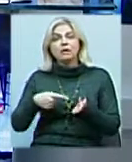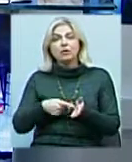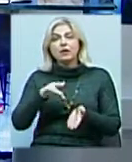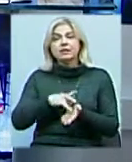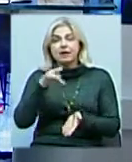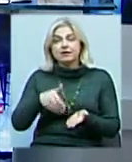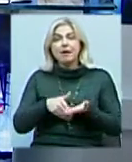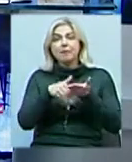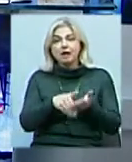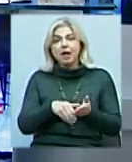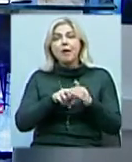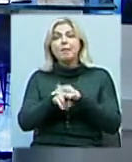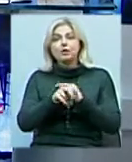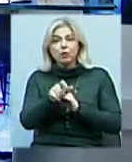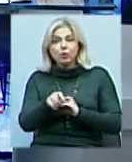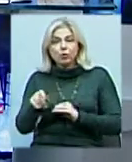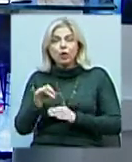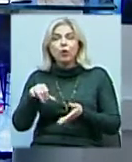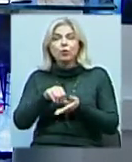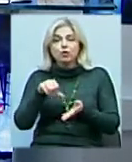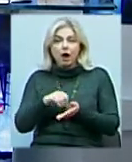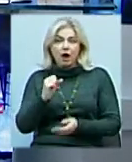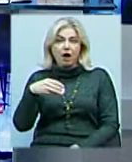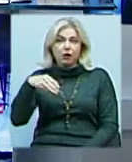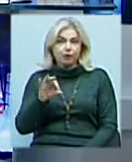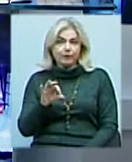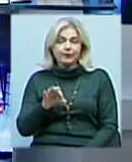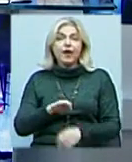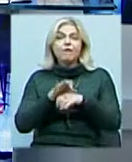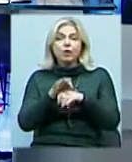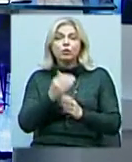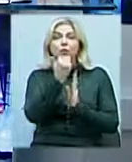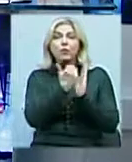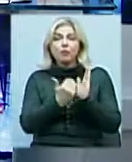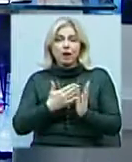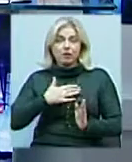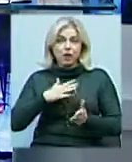підтримки внутрішньо переміщених осіб та учасників АТО. Ведучі програми